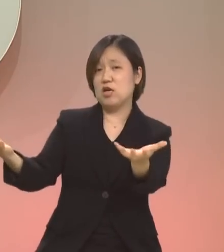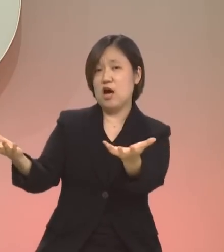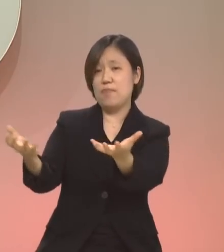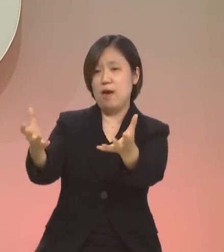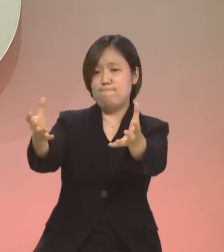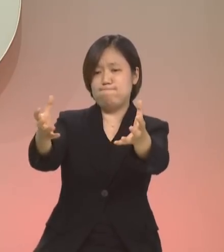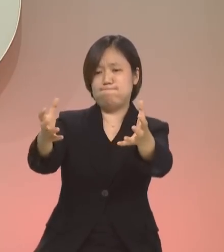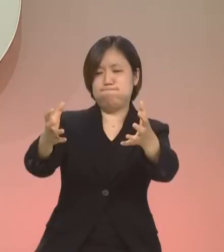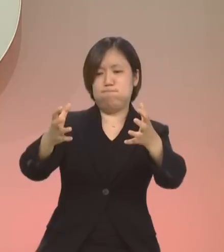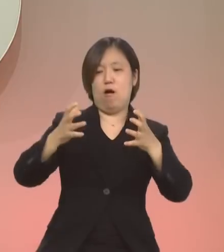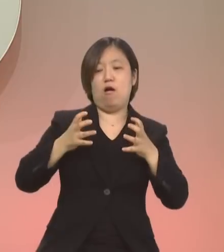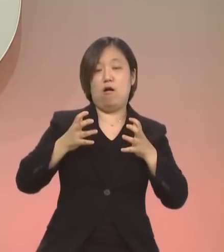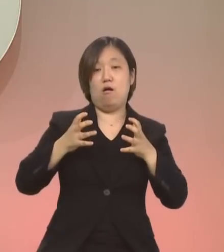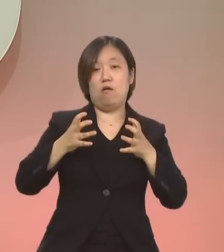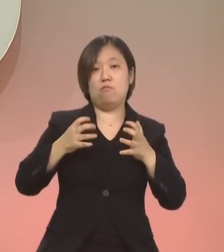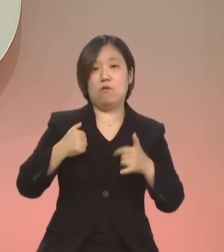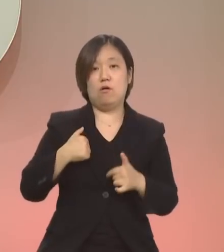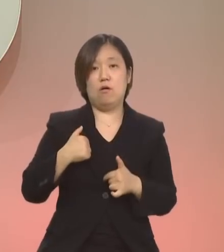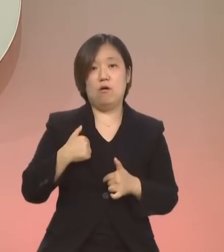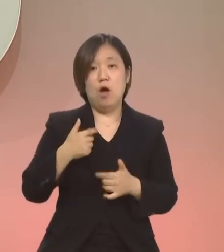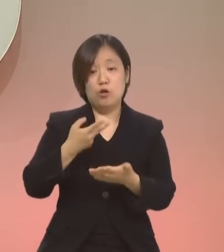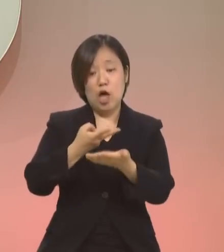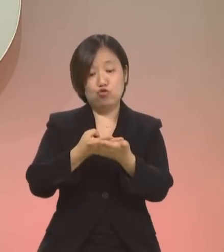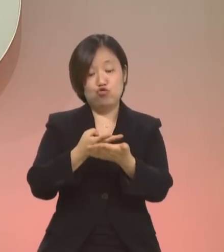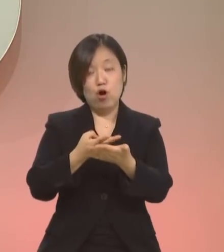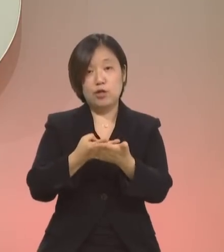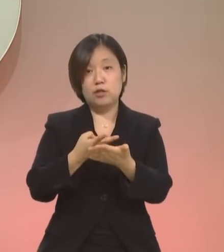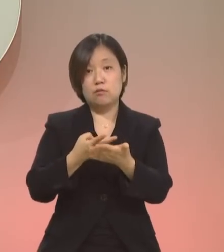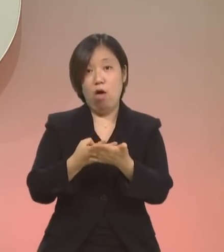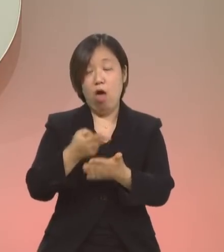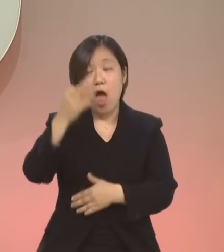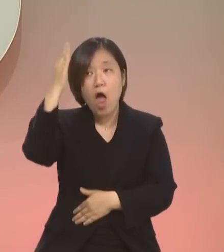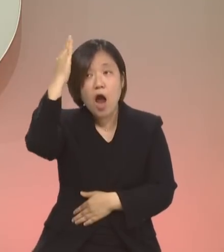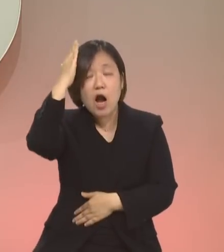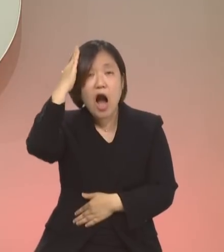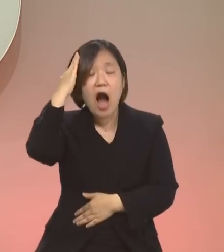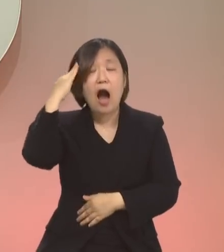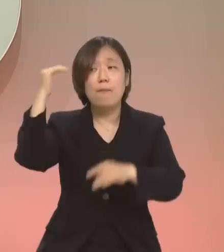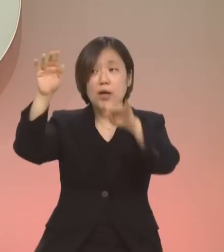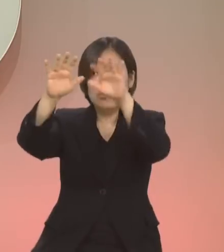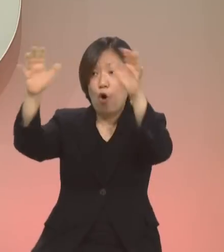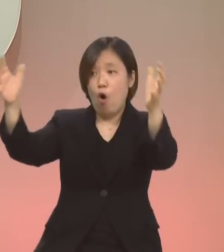누르면서 온몸이 완전히 가위에 눌려버렸대요